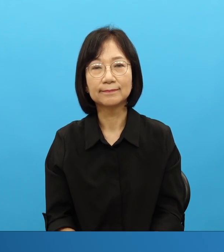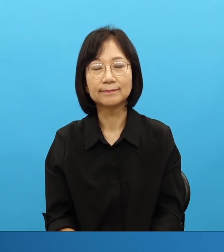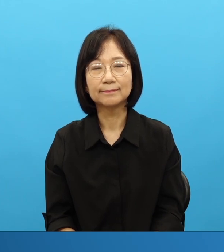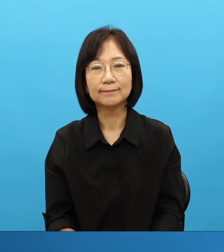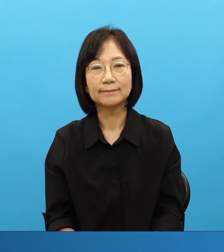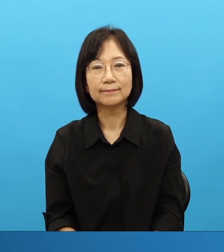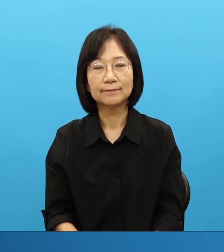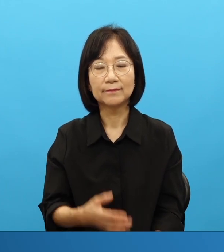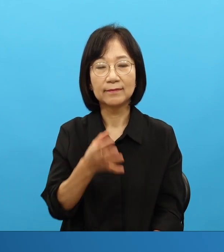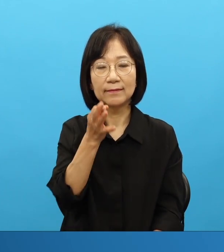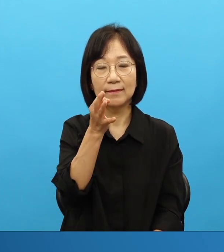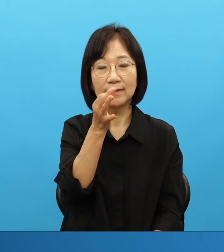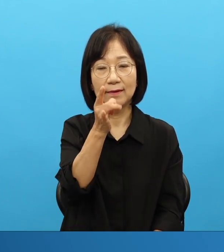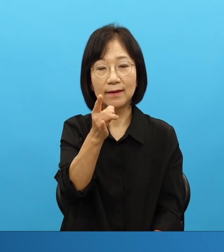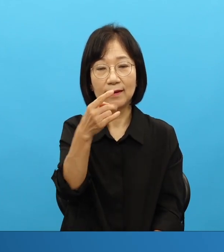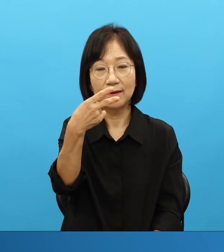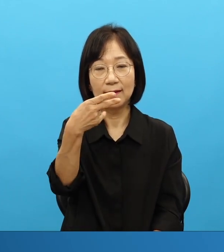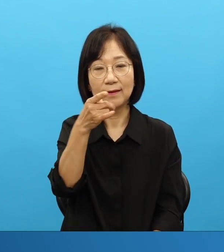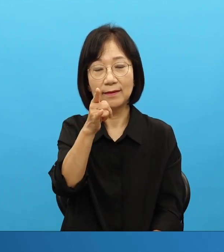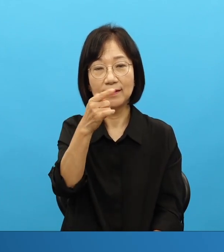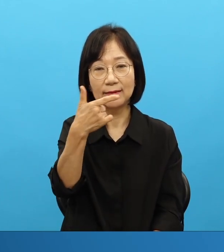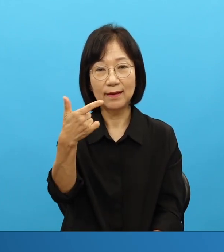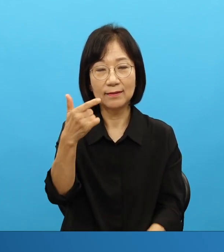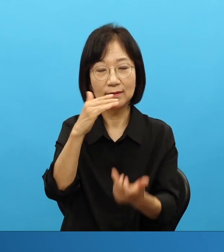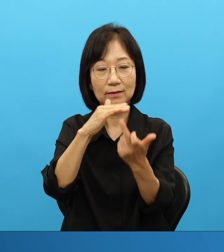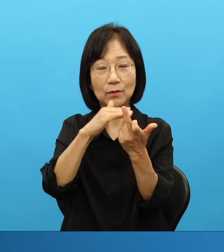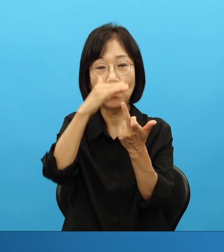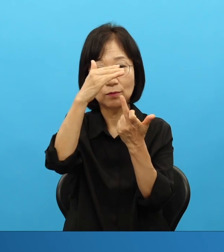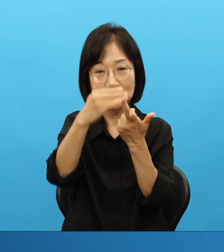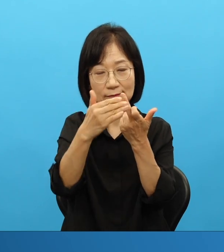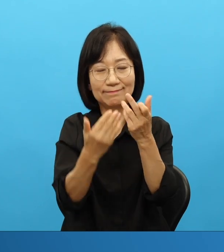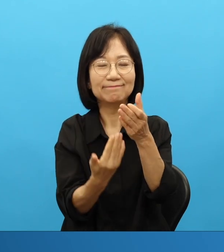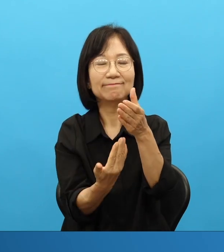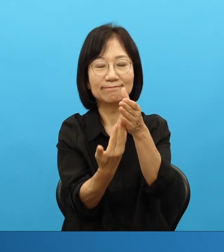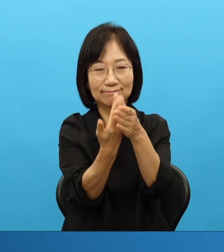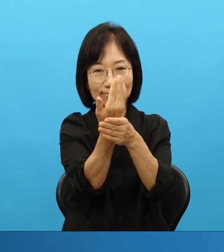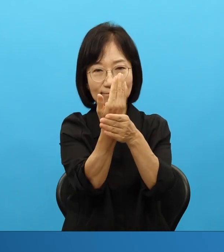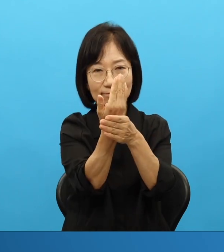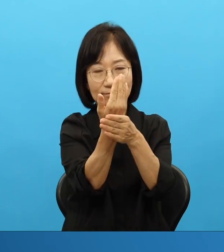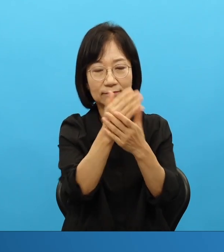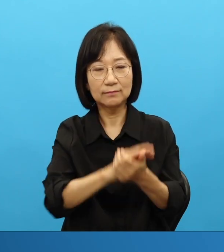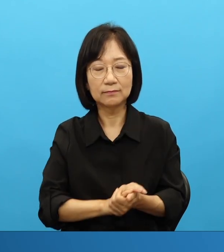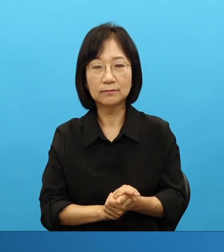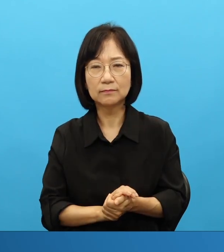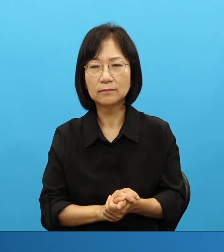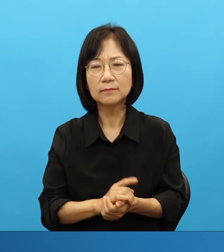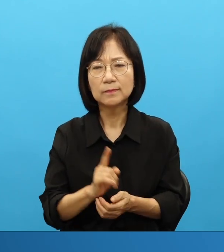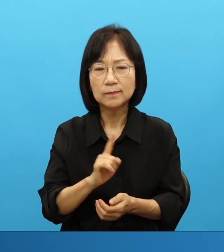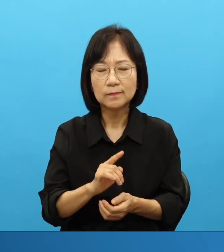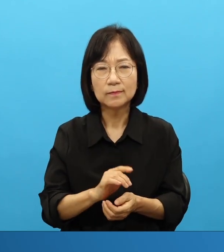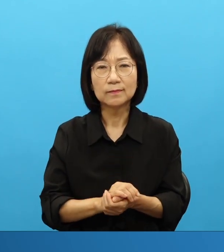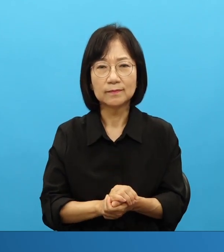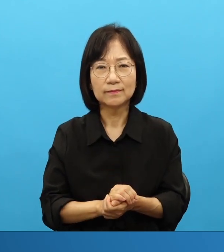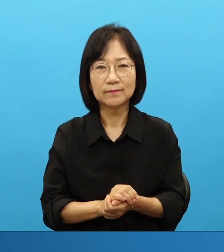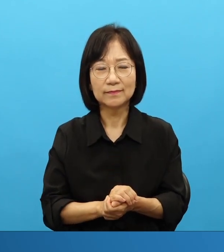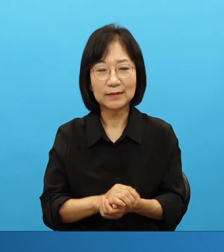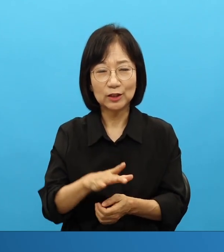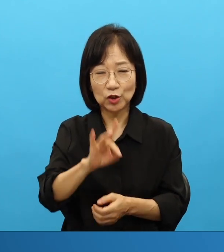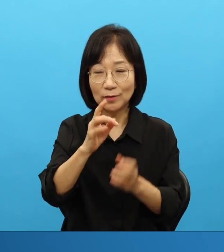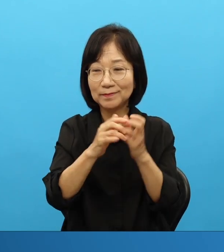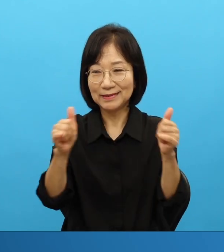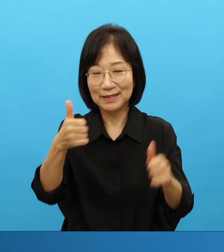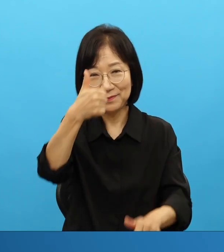에덴 동산 사건이었습니다. And what is the cause? We see it's the incident of the Garden of Eden. 인간이 아담 하와가